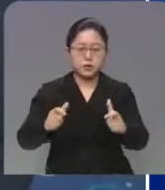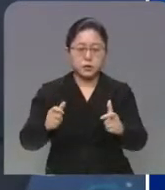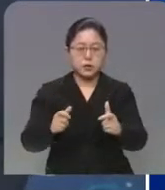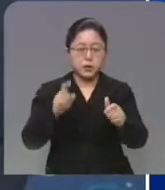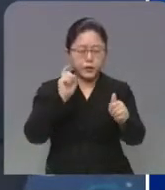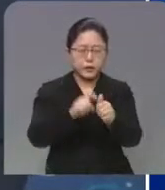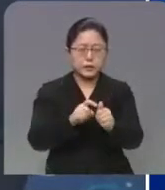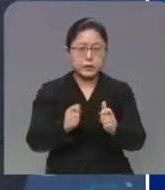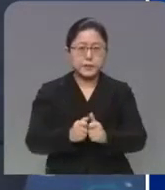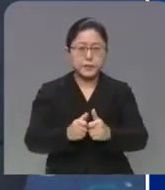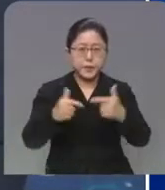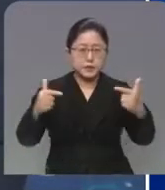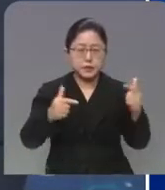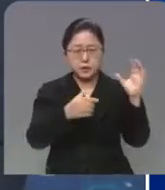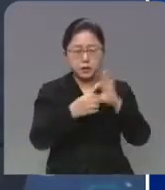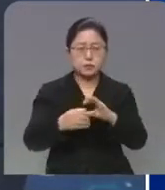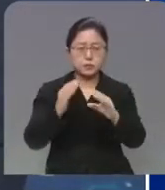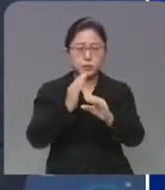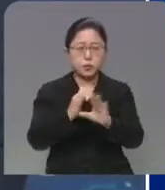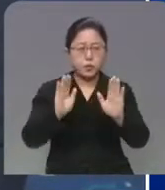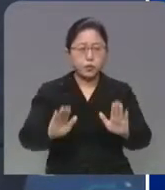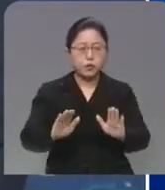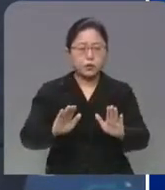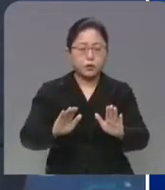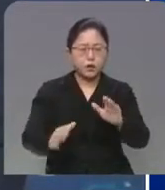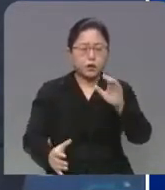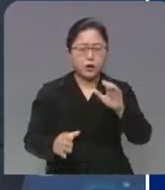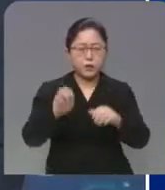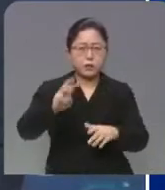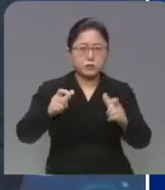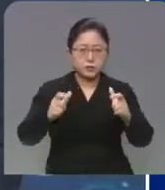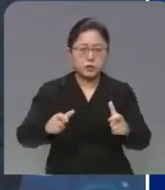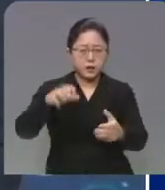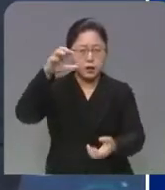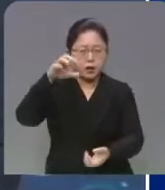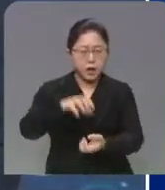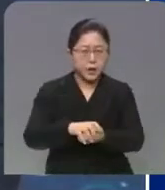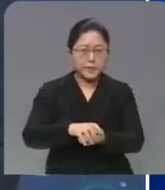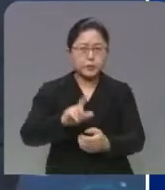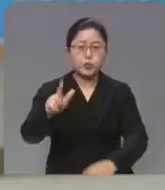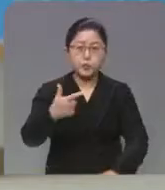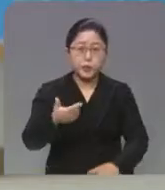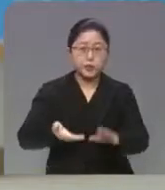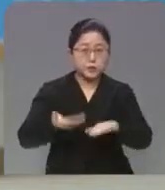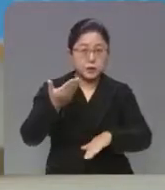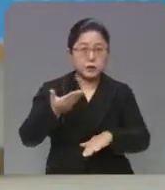확진자 발생이 줄지 않고 있는데요. 오늘부로 광주의 누적 확진자가 600명을 넘었죠.